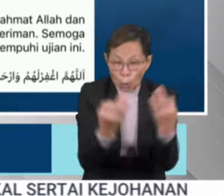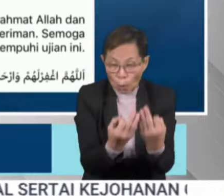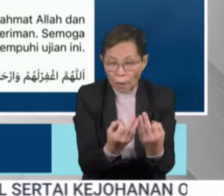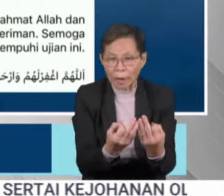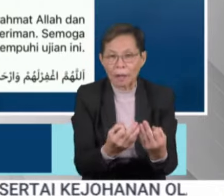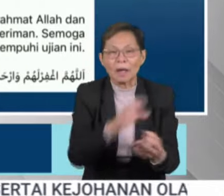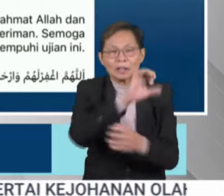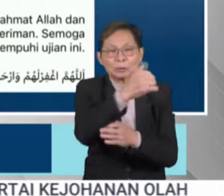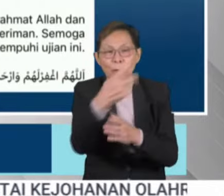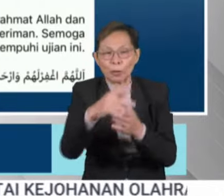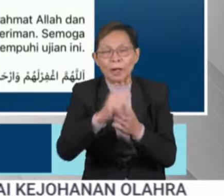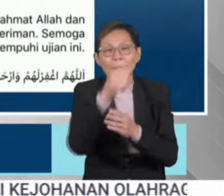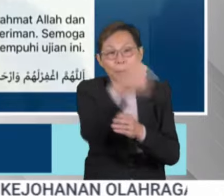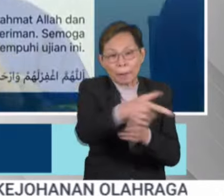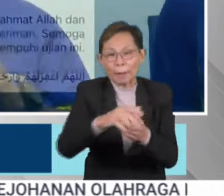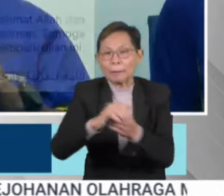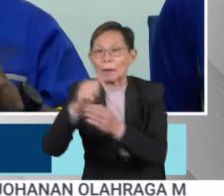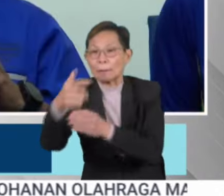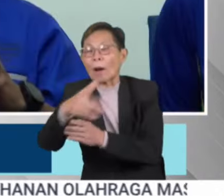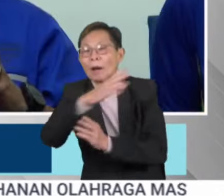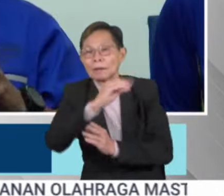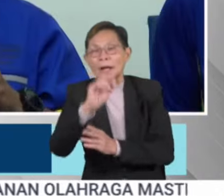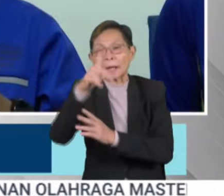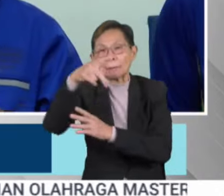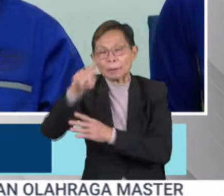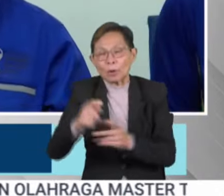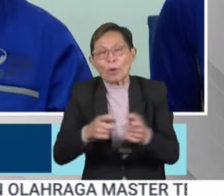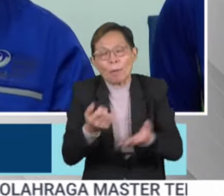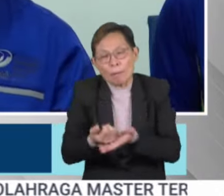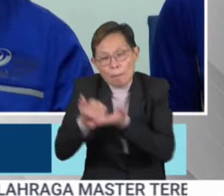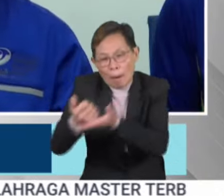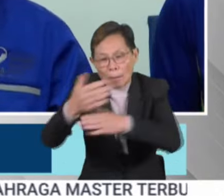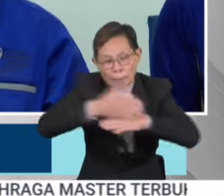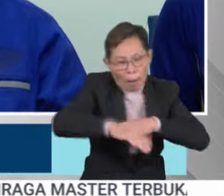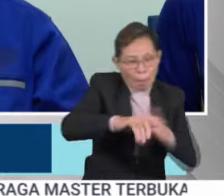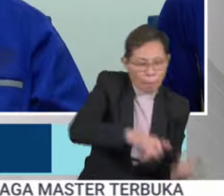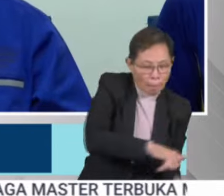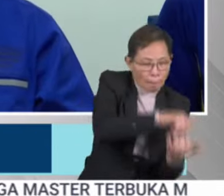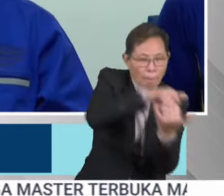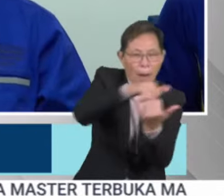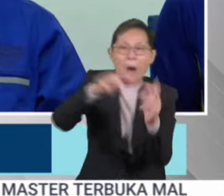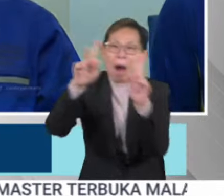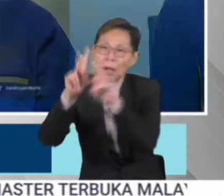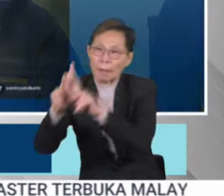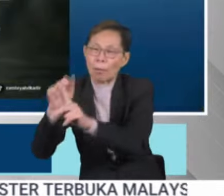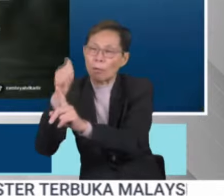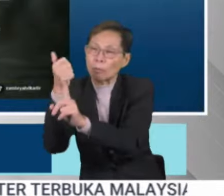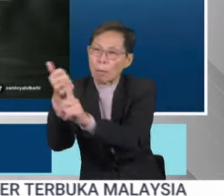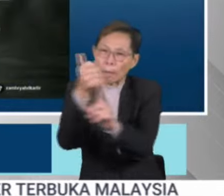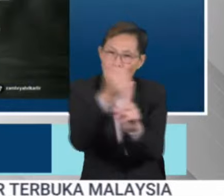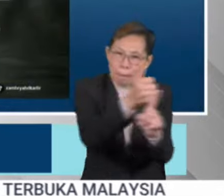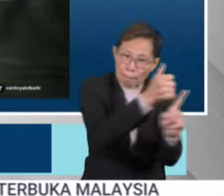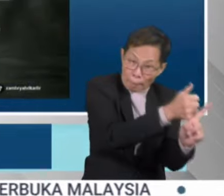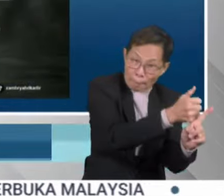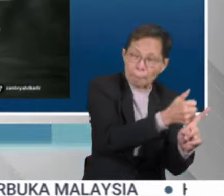menerima RM10,000 selain KPT membantu menguruskan penghantaran jenazah ke kampung halaman masing-masing.